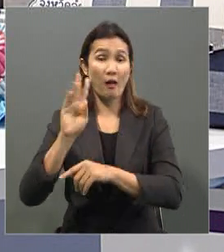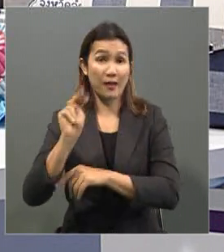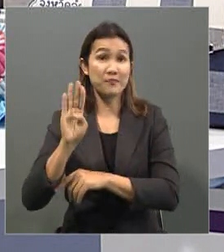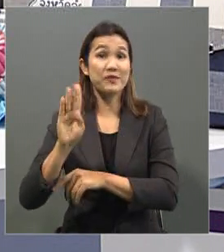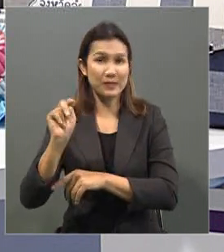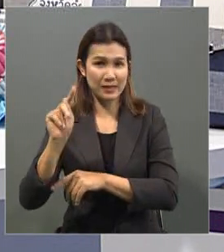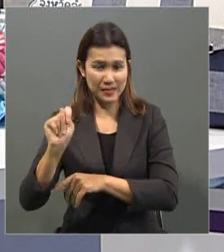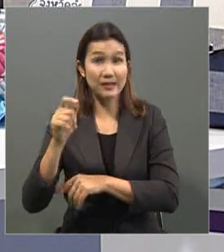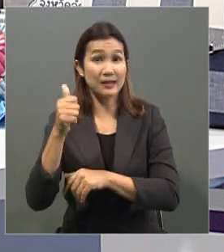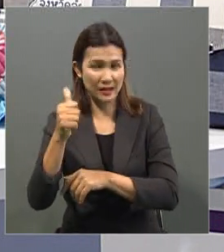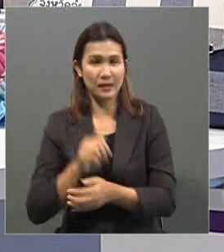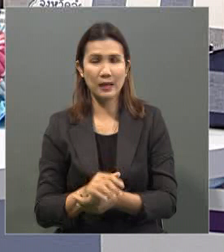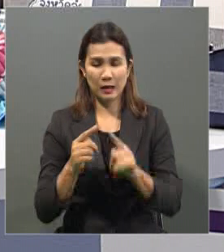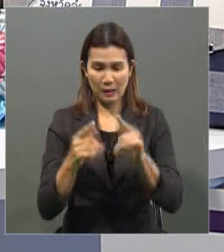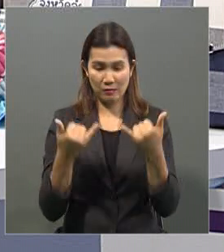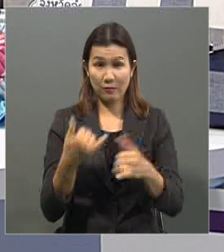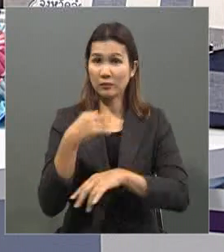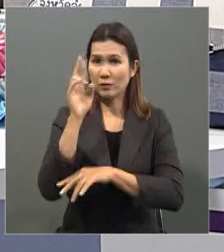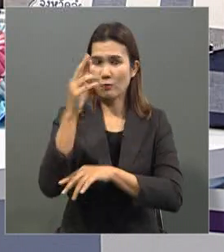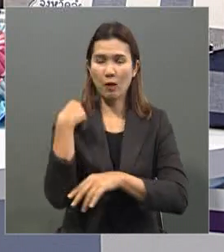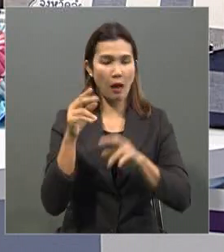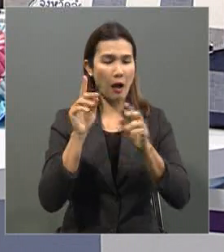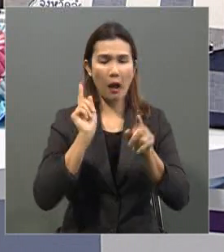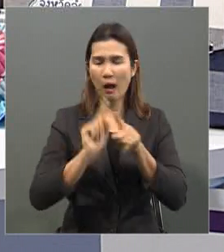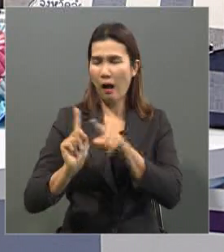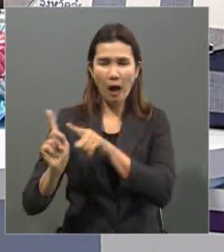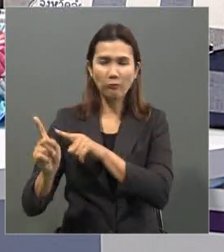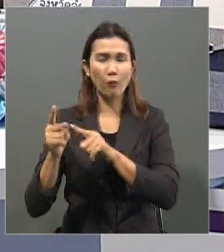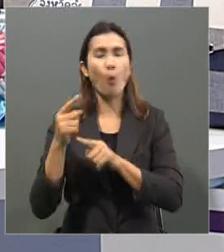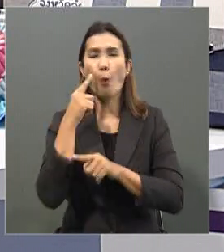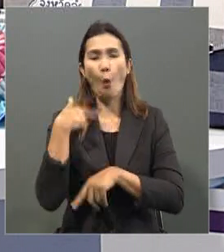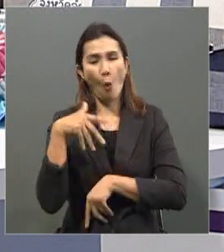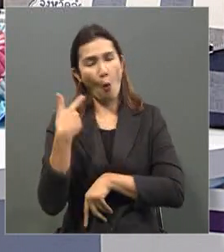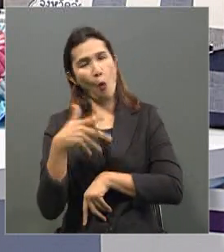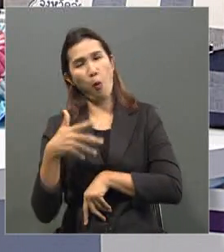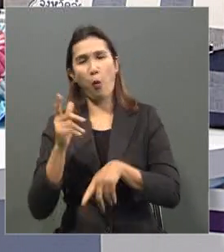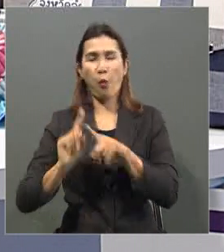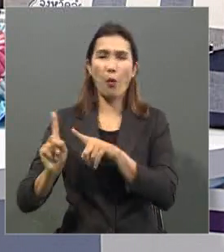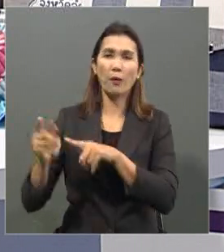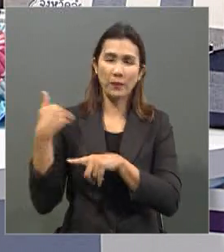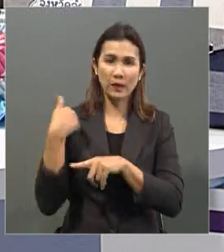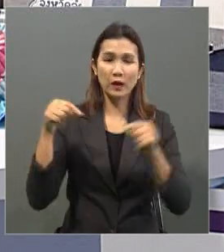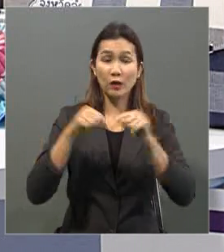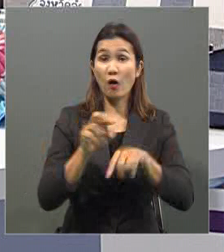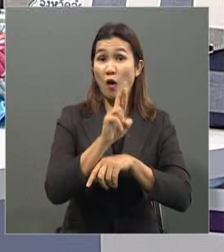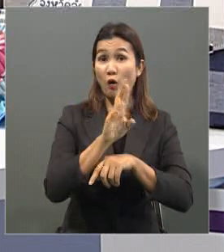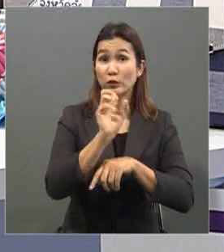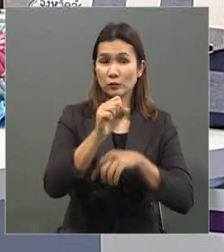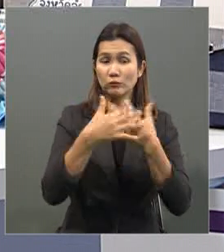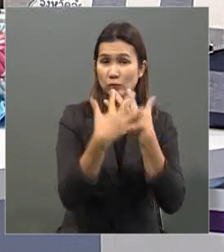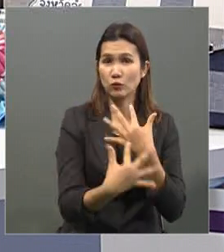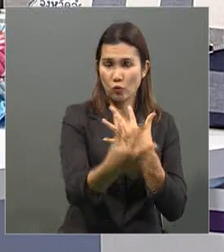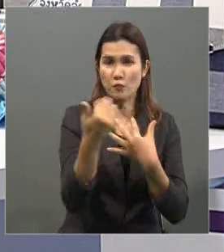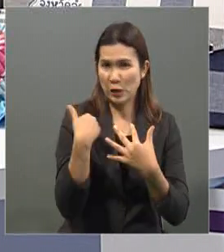ประเด็นของข่าวเที่ยงวันนี้หลากหลายประเด็นเราตามกันต่อประเด็นร้อนๆหลายๆเรื่องทีเดียวทั้งที่สภาเดี๋ยวเราไปดูรายงานสด